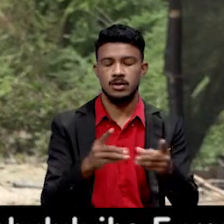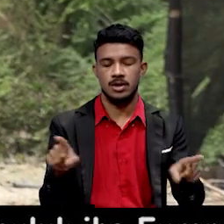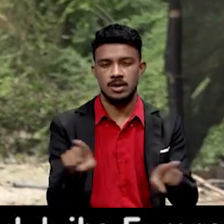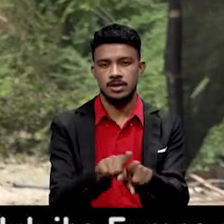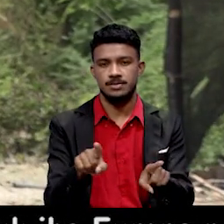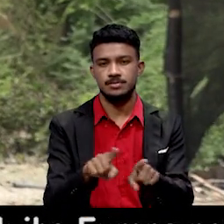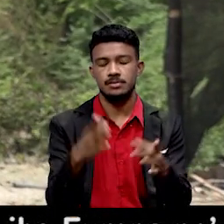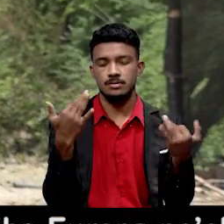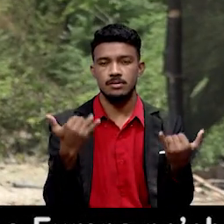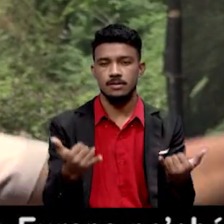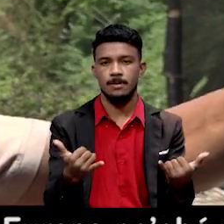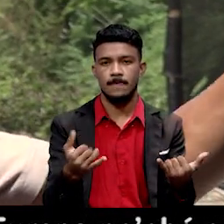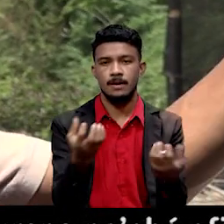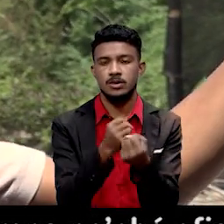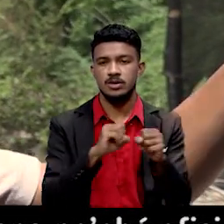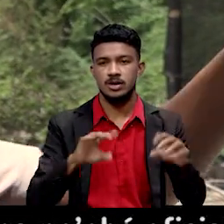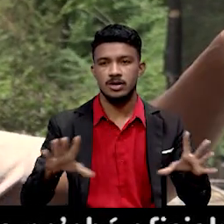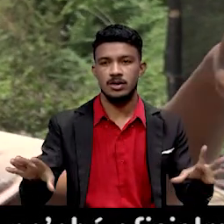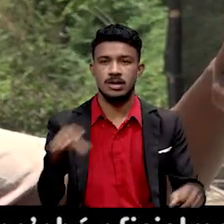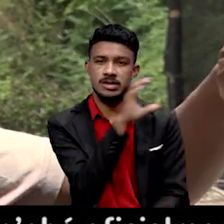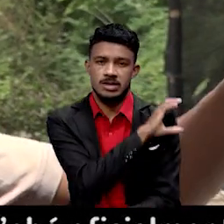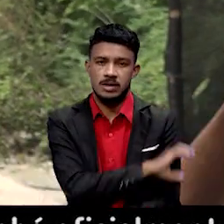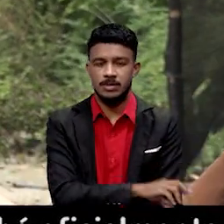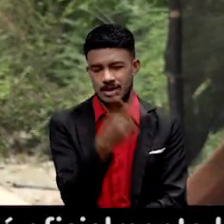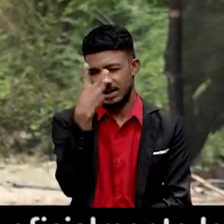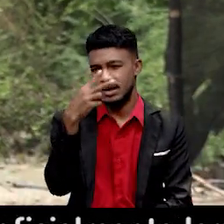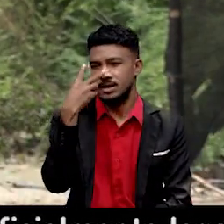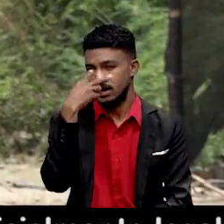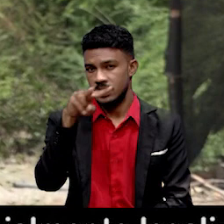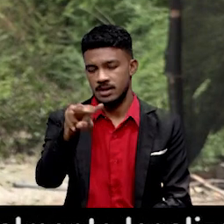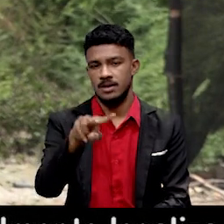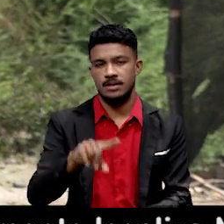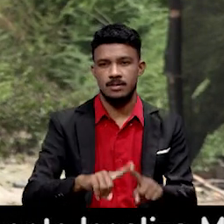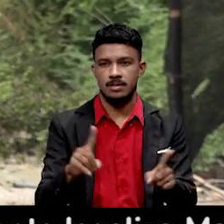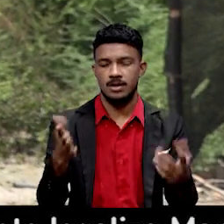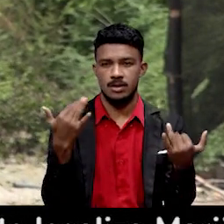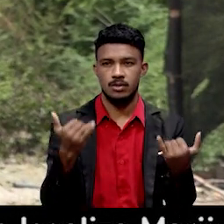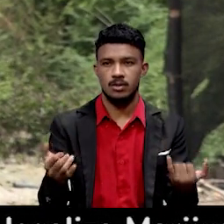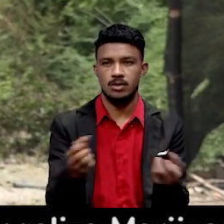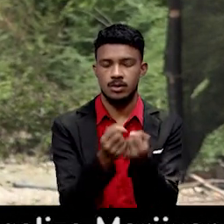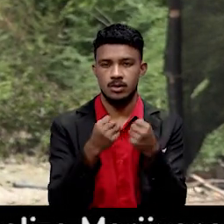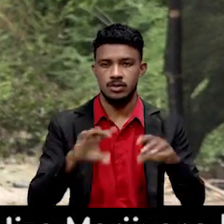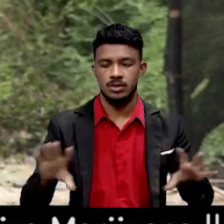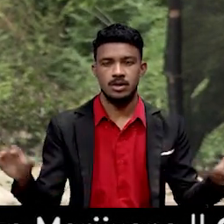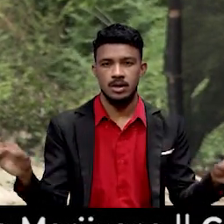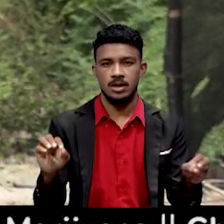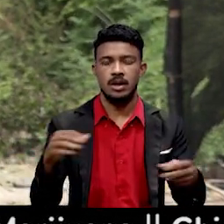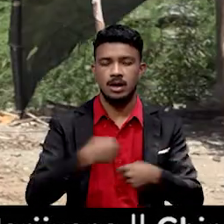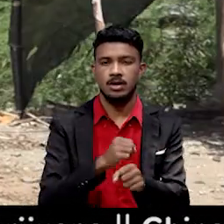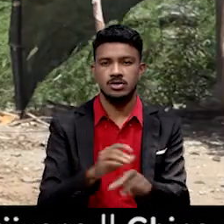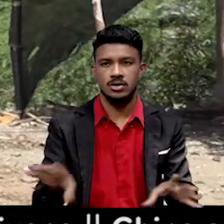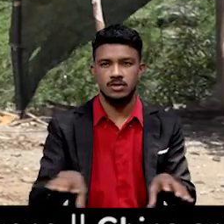agora, usikil security maka desu mai hari-hari liu, mai dalai-dalai mebe, to agora abandona idala si labok, ya partil lukuan ini